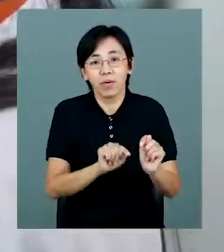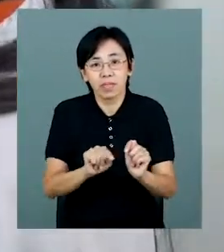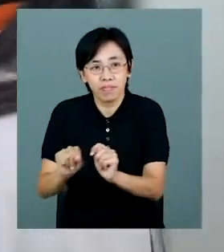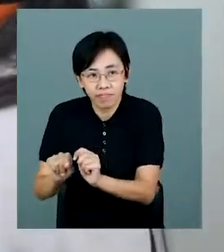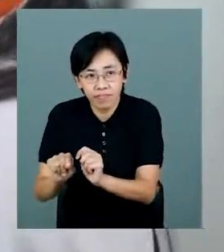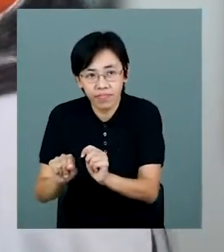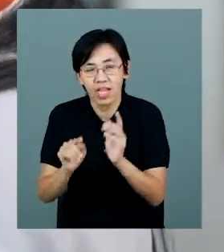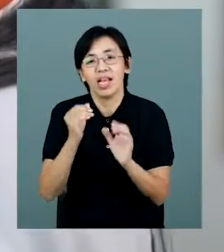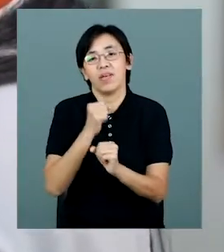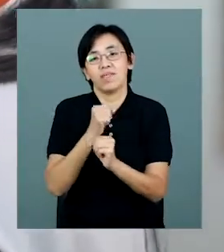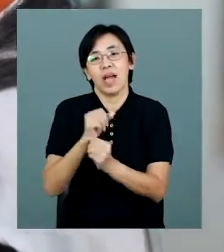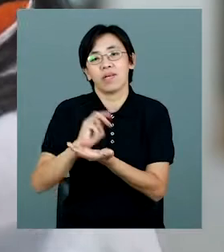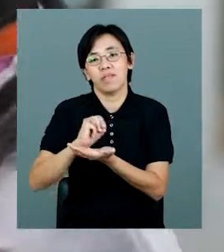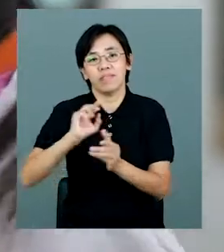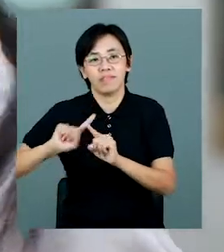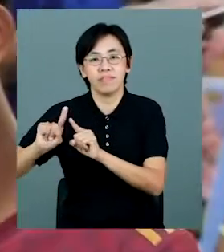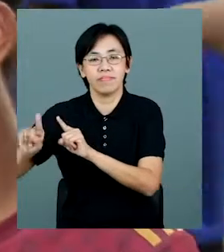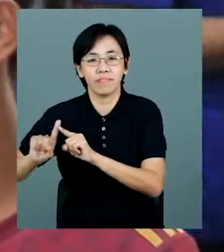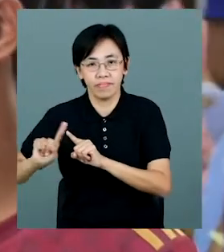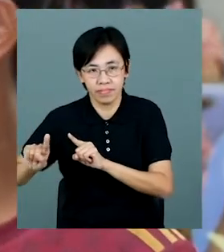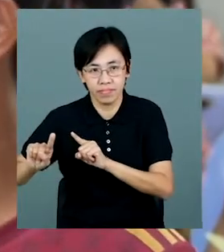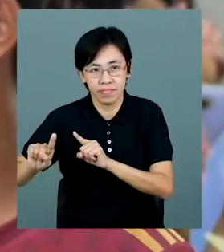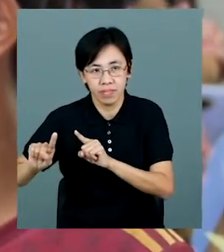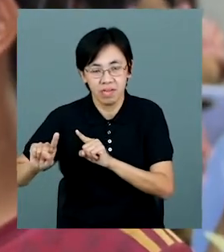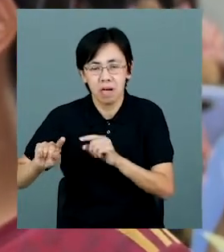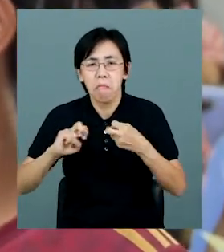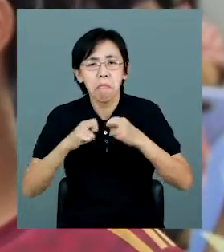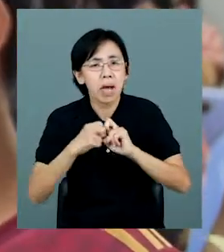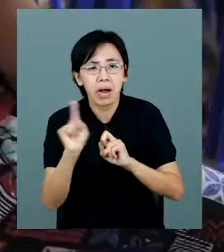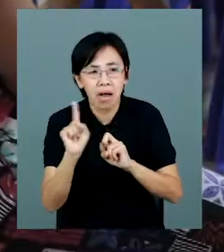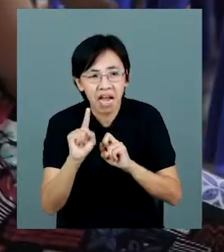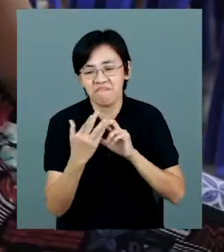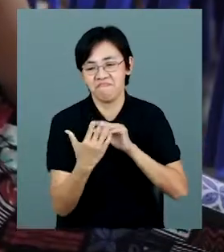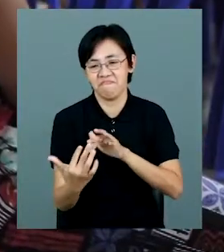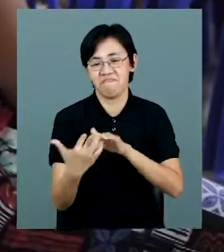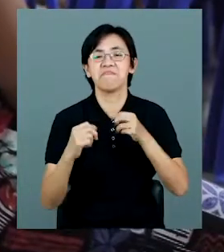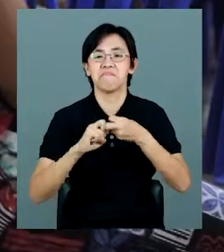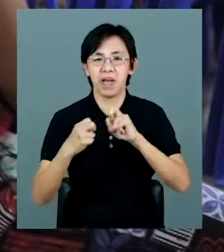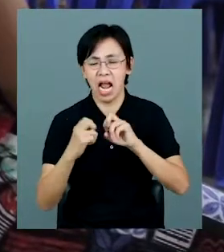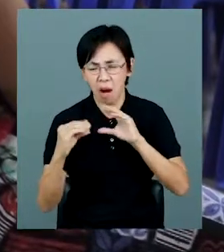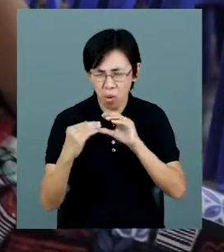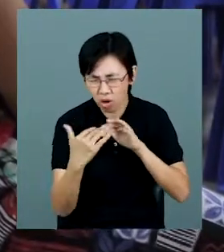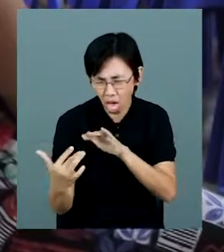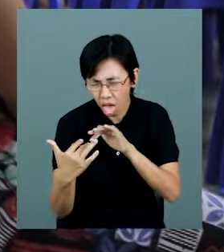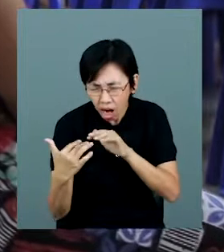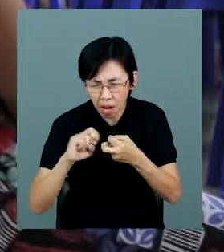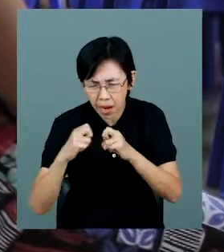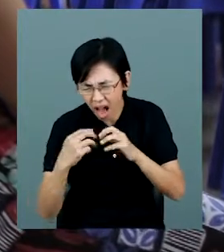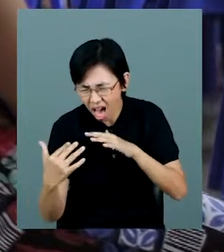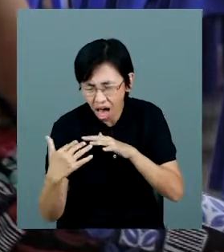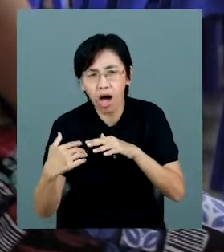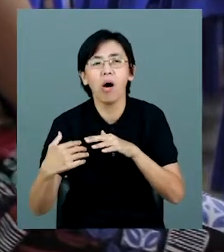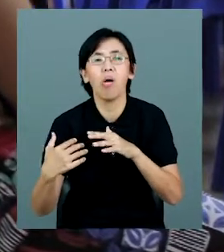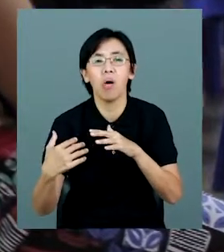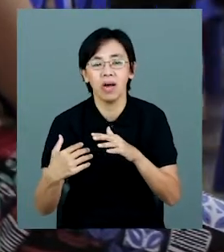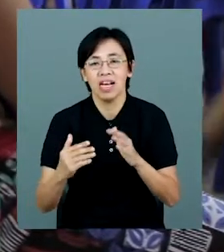ำบลหรือว่าจากมูลที่ต่างๆนะครับก็แน่นอนว่าก็มีเรื่องของการสื่อสารที่มีปัญหานะครับก็มีคนกลาง